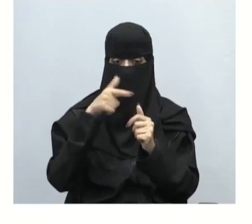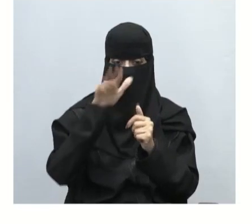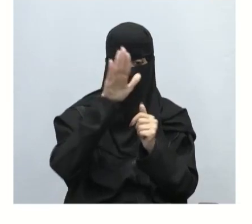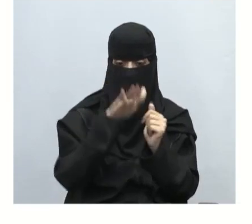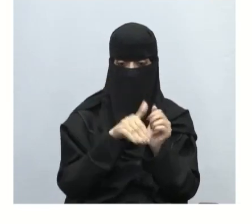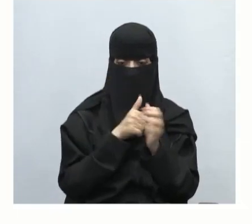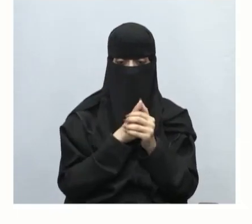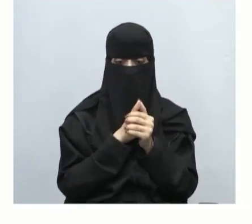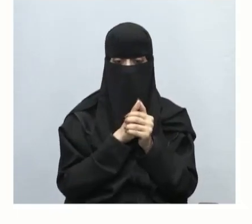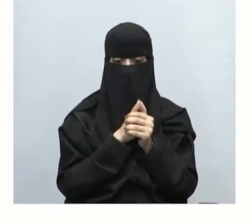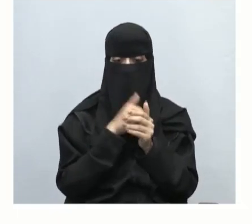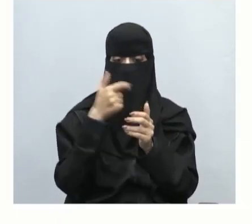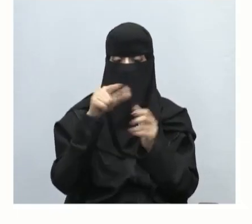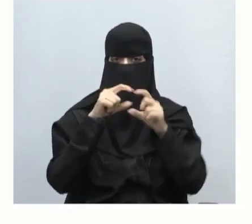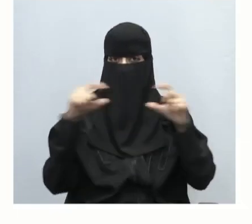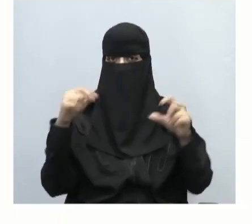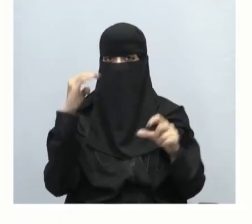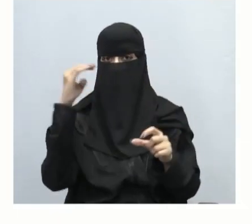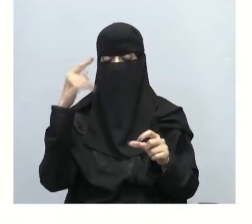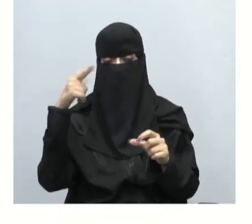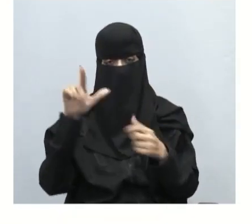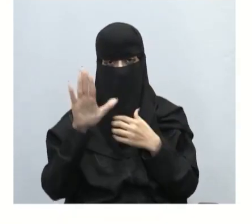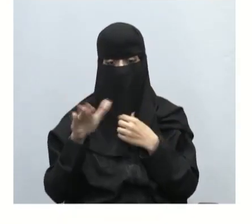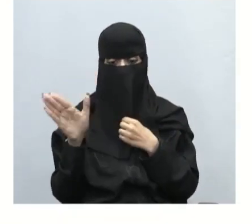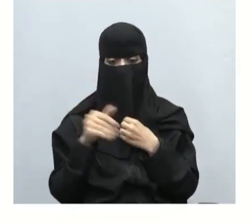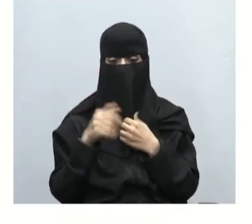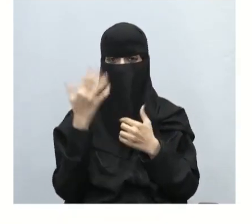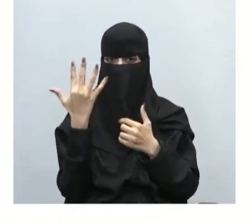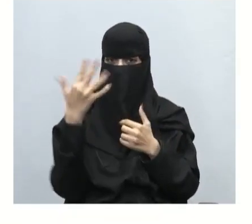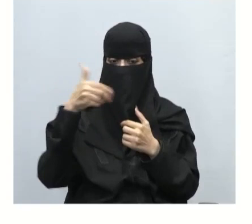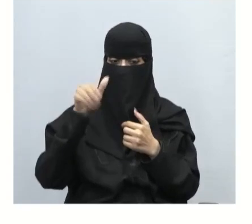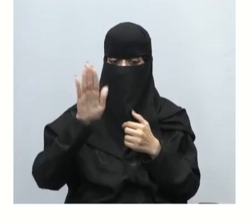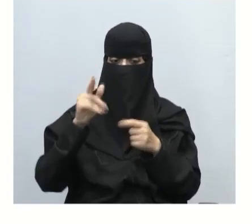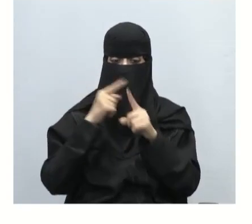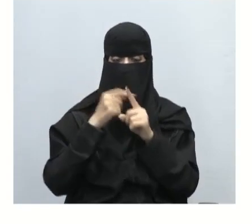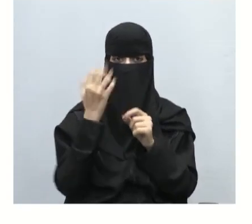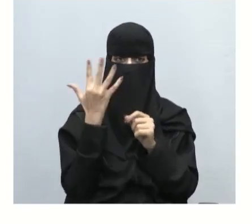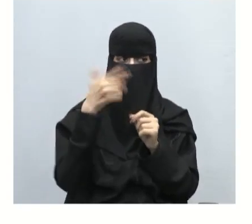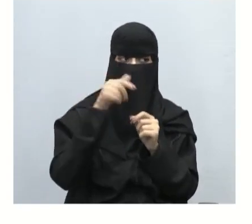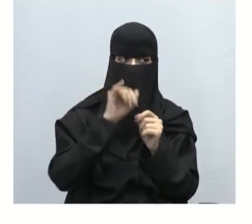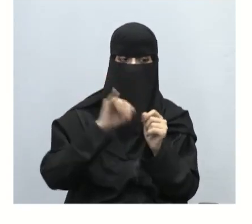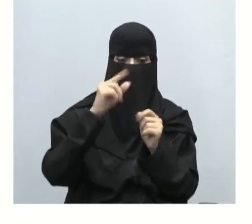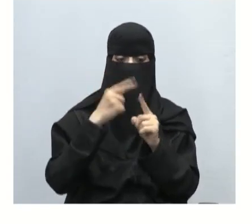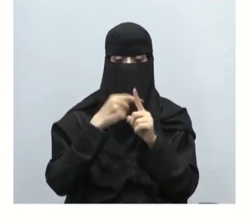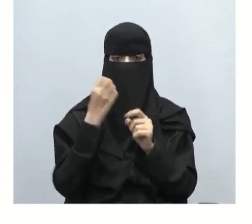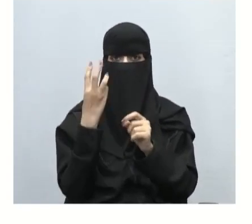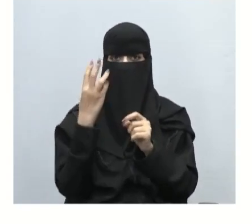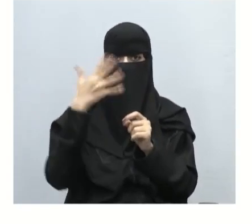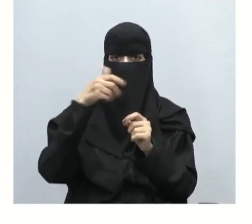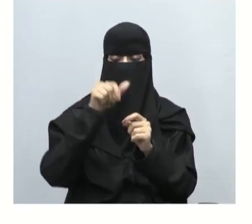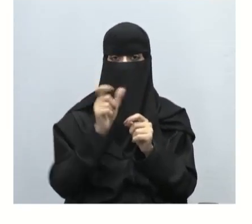بين هذه البدائل نعم هو البديل الج 50 س + 55 م ا 53